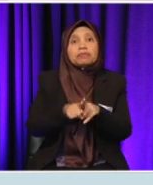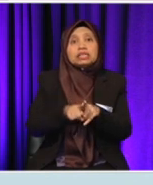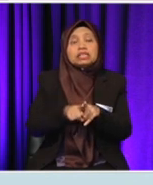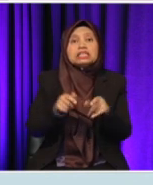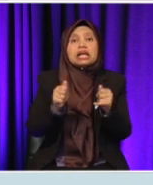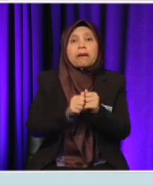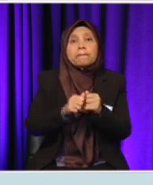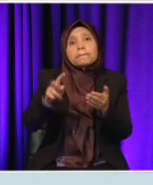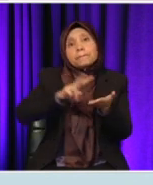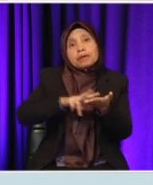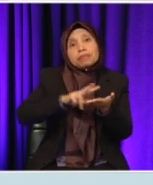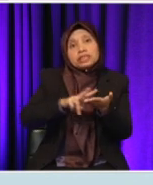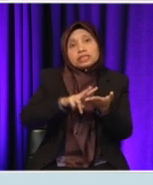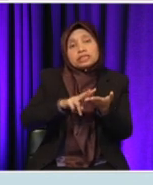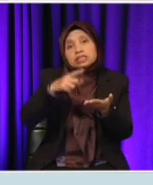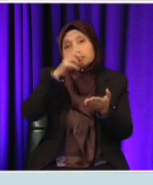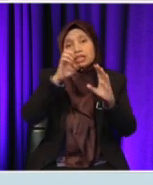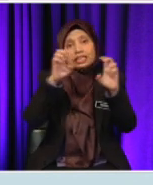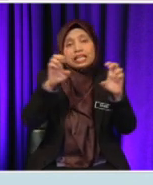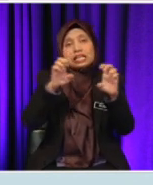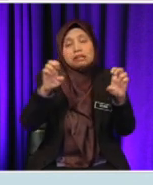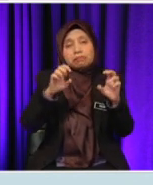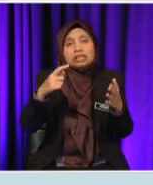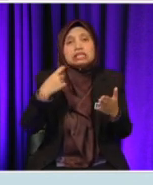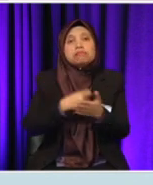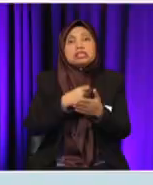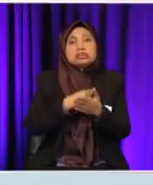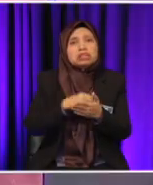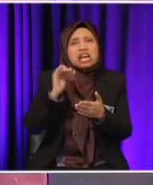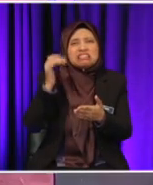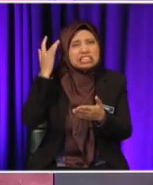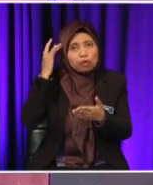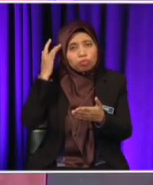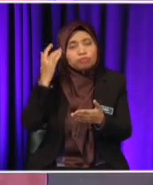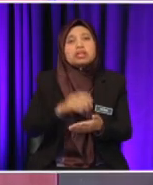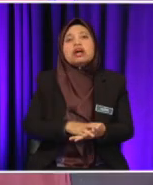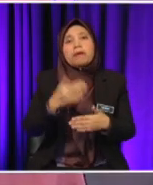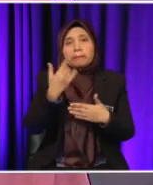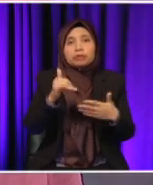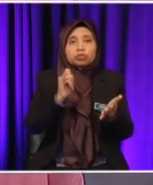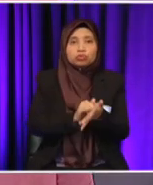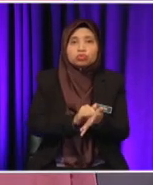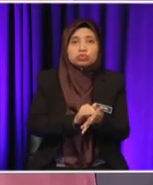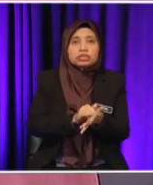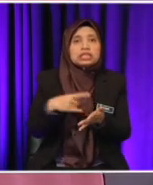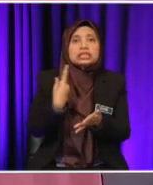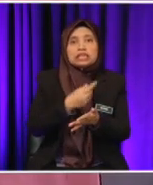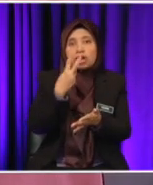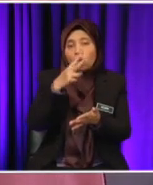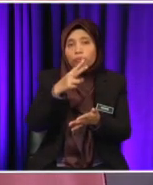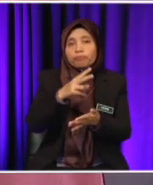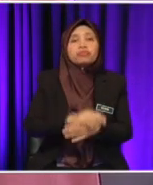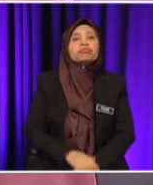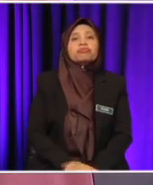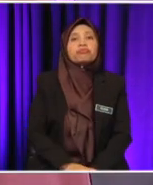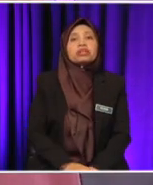pembaca Sebab Dia adalah eliman yang tiba-tiba dimasukkan yang tidak dikejar Oke kemudian kita lihat yang seterusnya